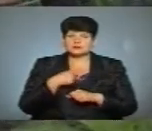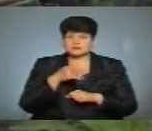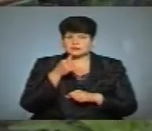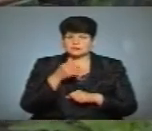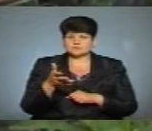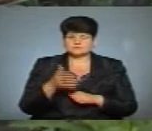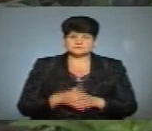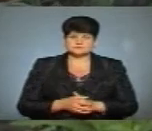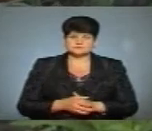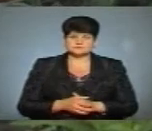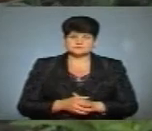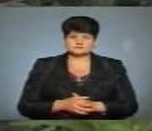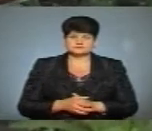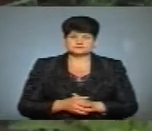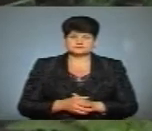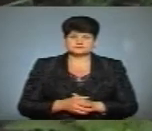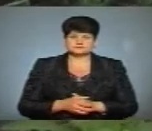просто.